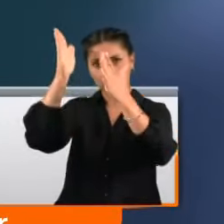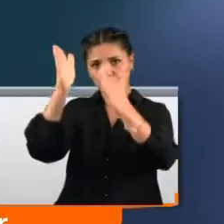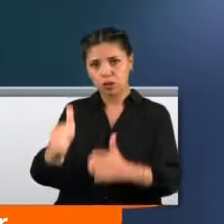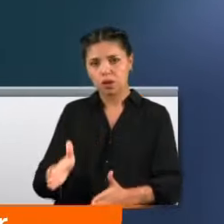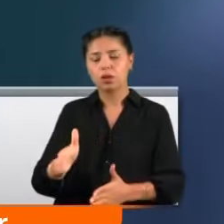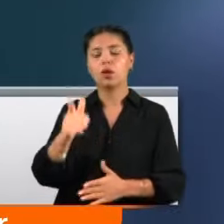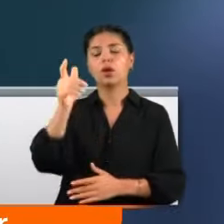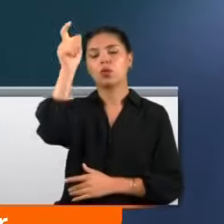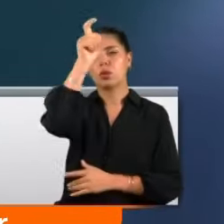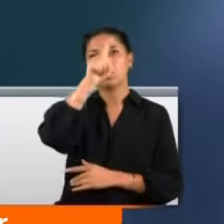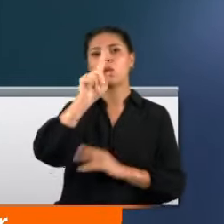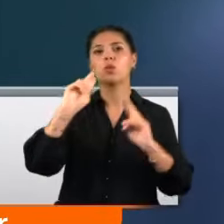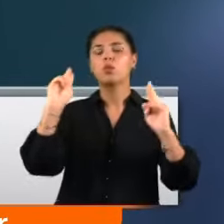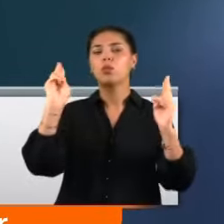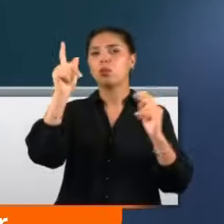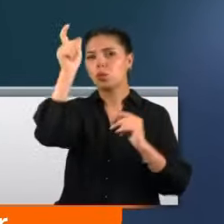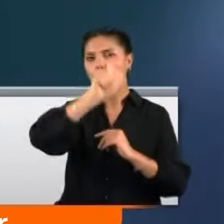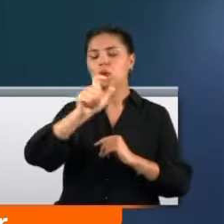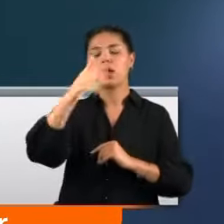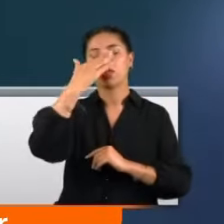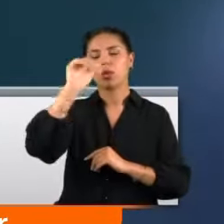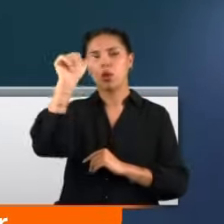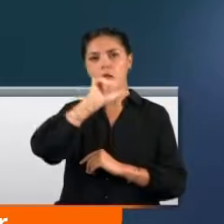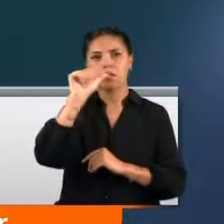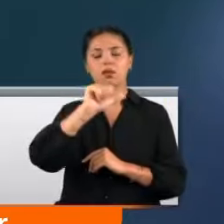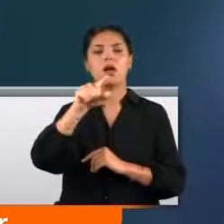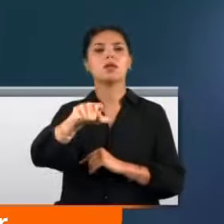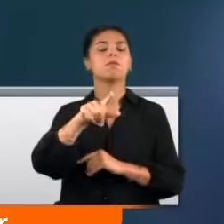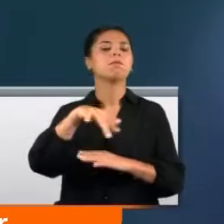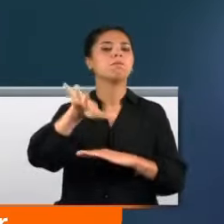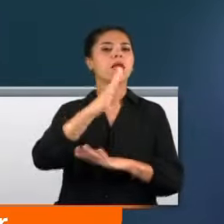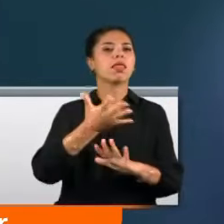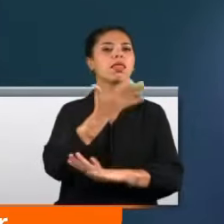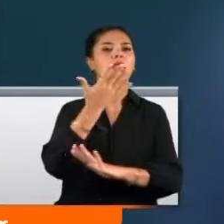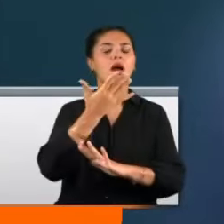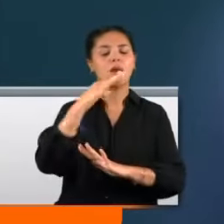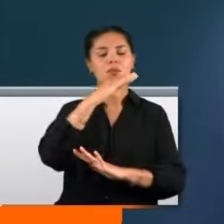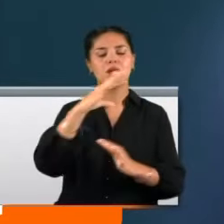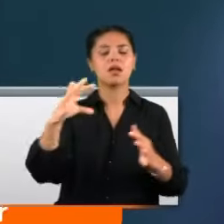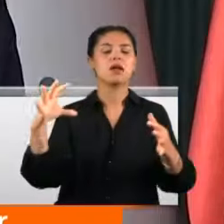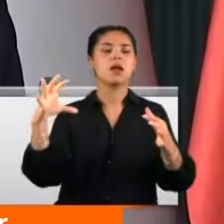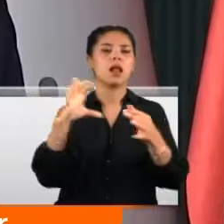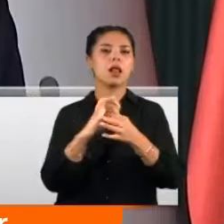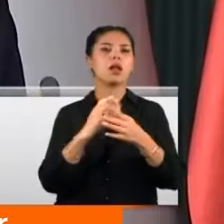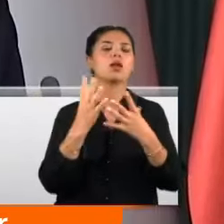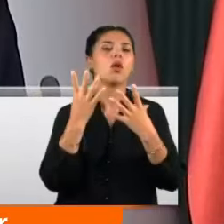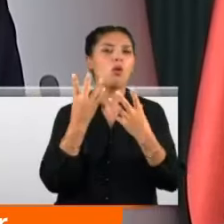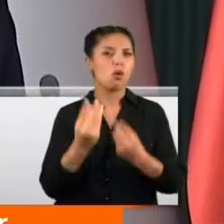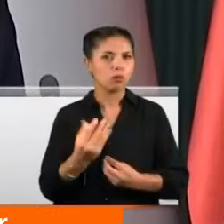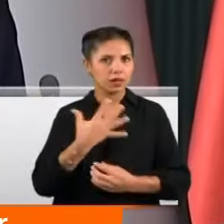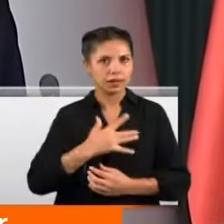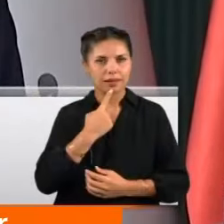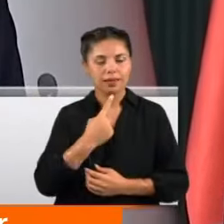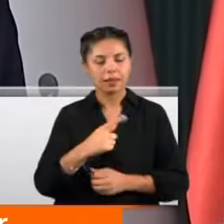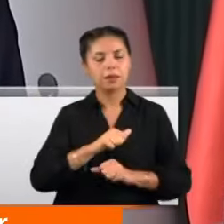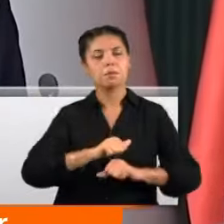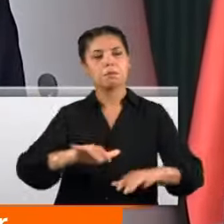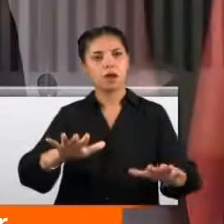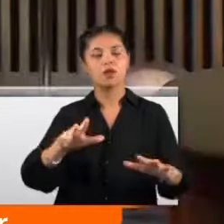gaz ve nükleer enerji konusunda Mısır'la daha derin bağlar istediğini söyledi başlığını kullandı ve iki ülkenin her